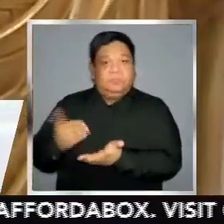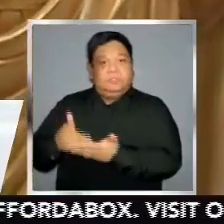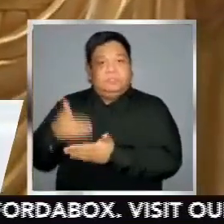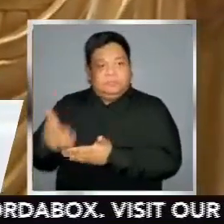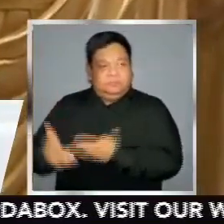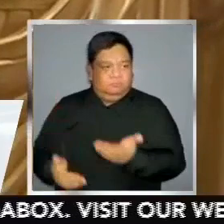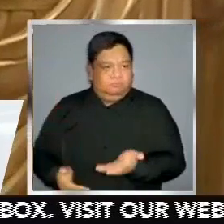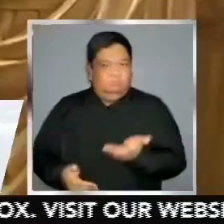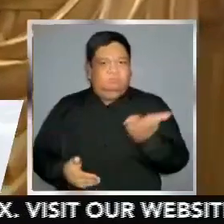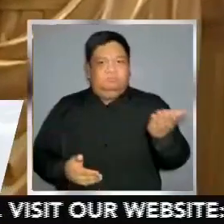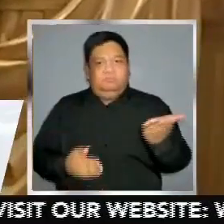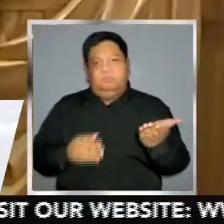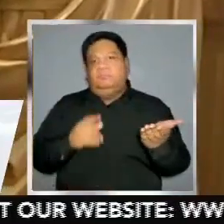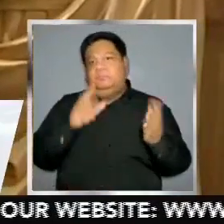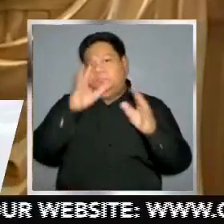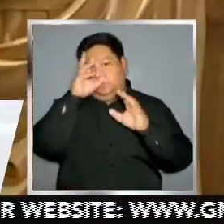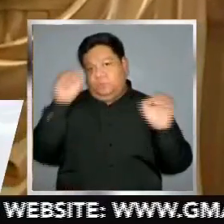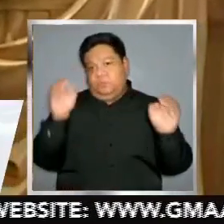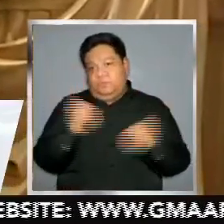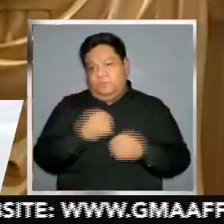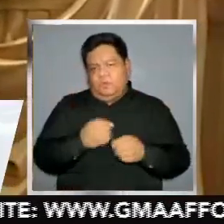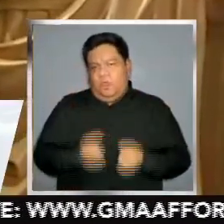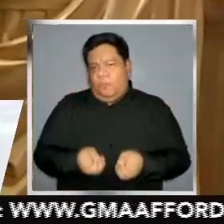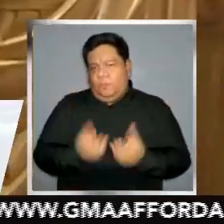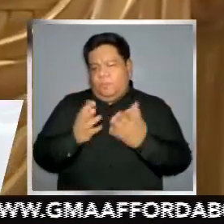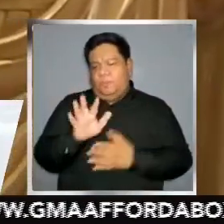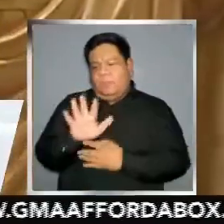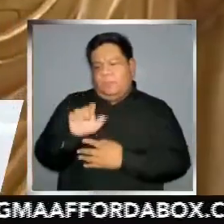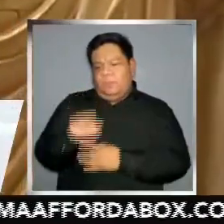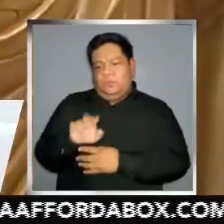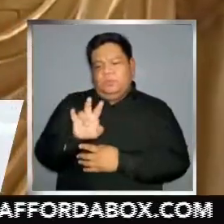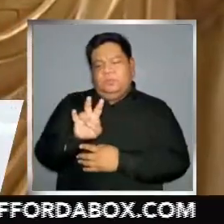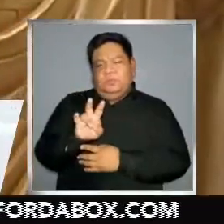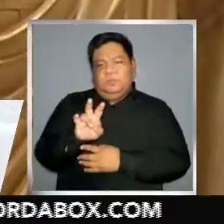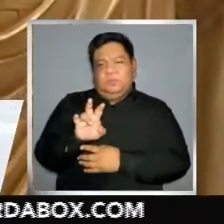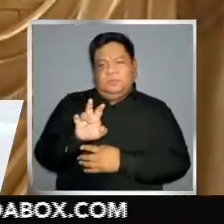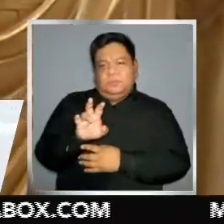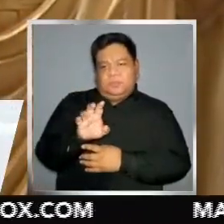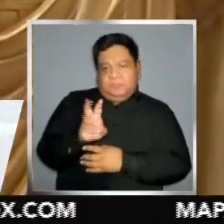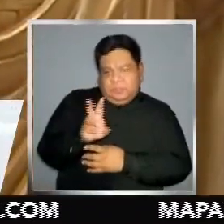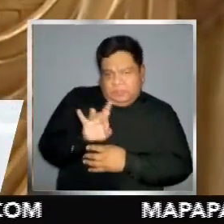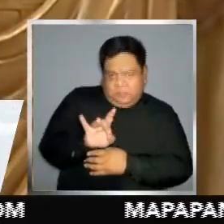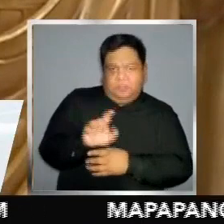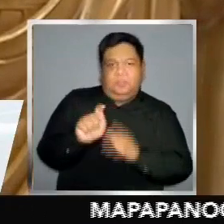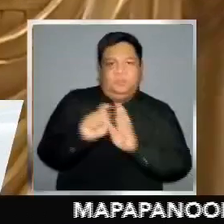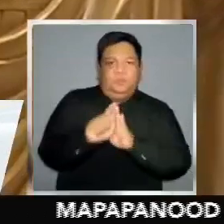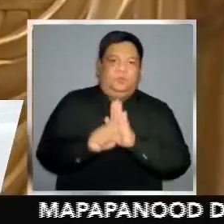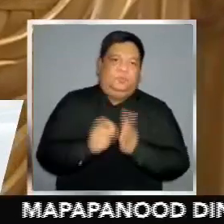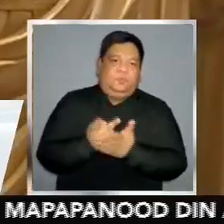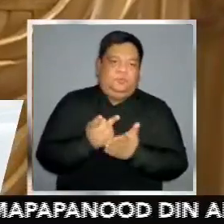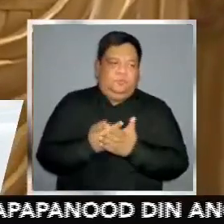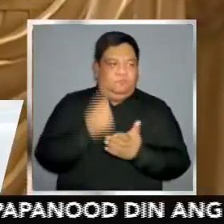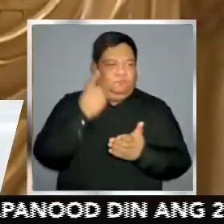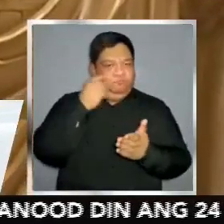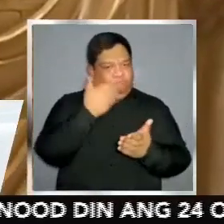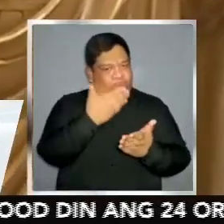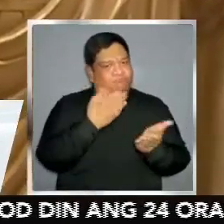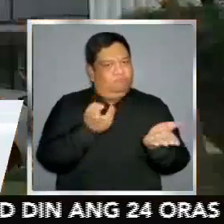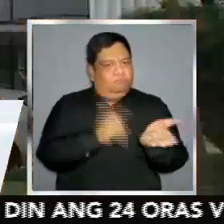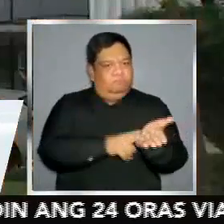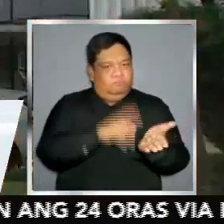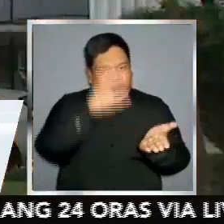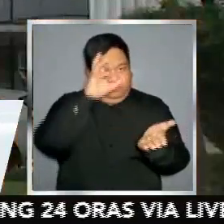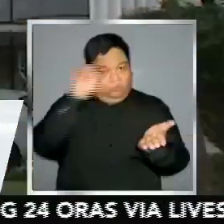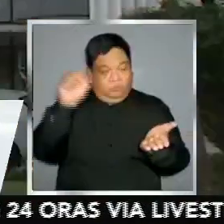5.768 trillion pesos na 2024 proposed budget para sa pirma ni Pangulong Bongbong Marcos. Sa ilalim ng pinal na